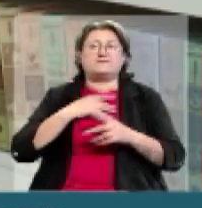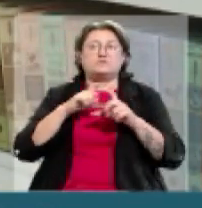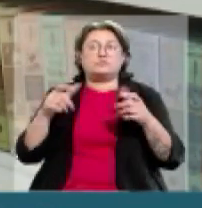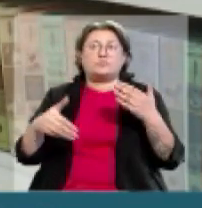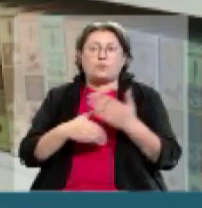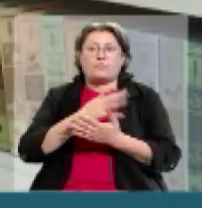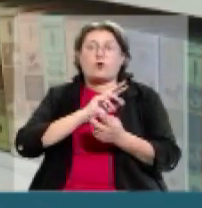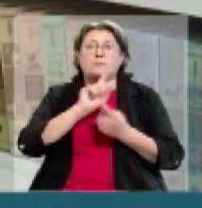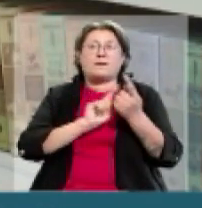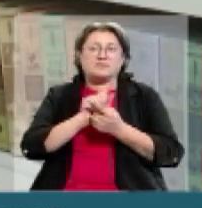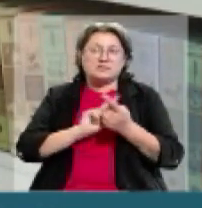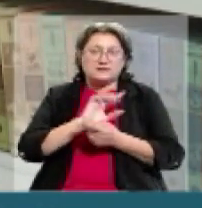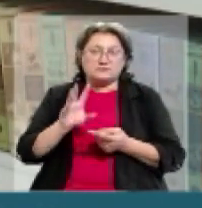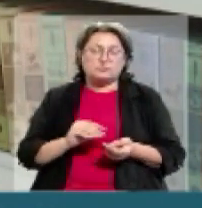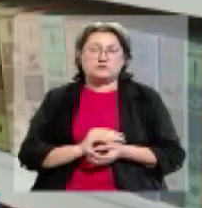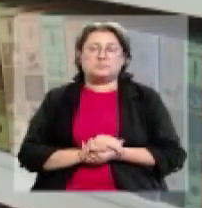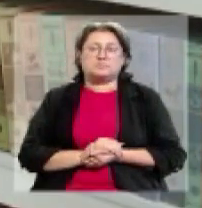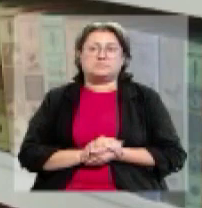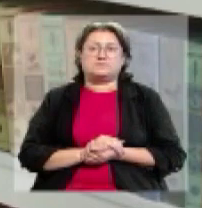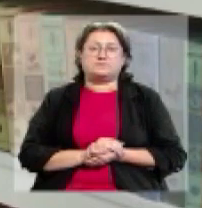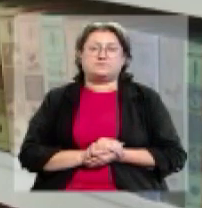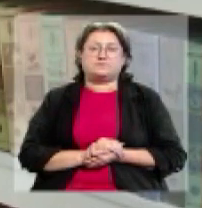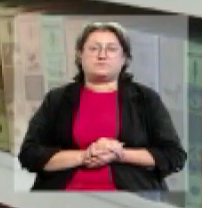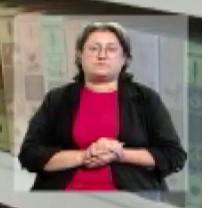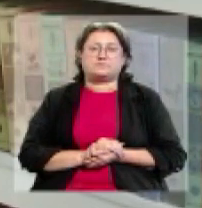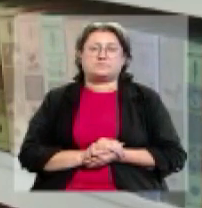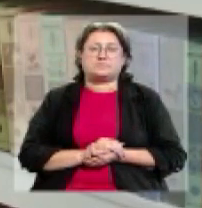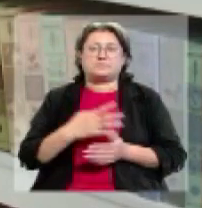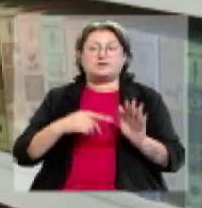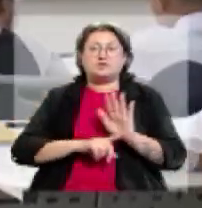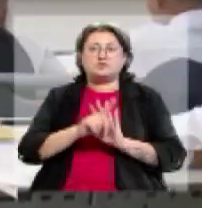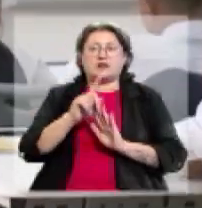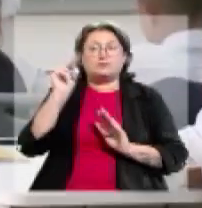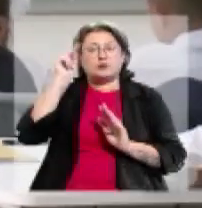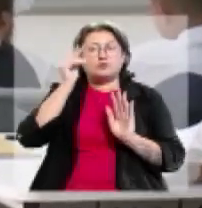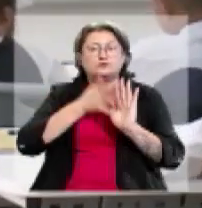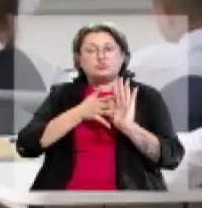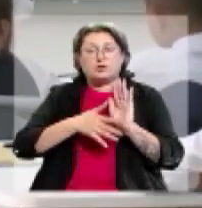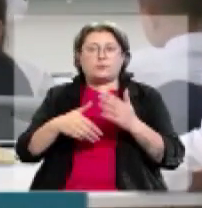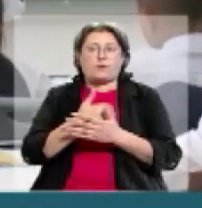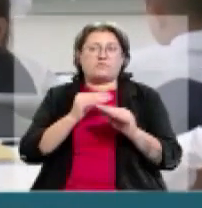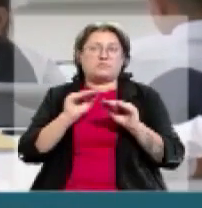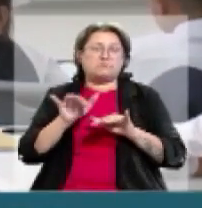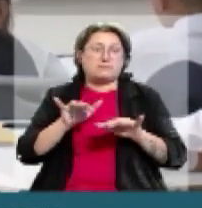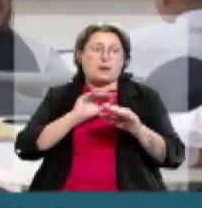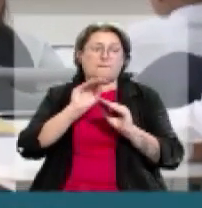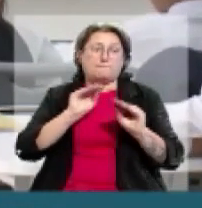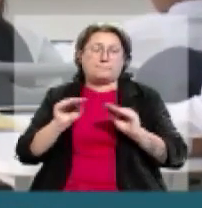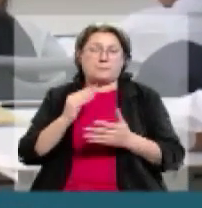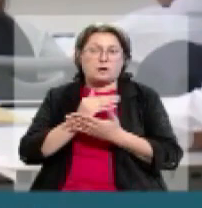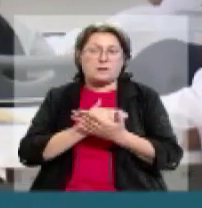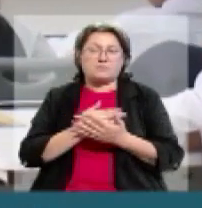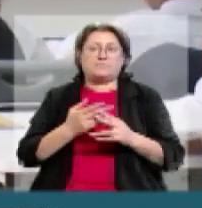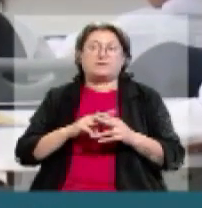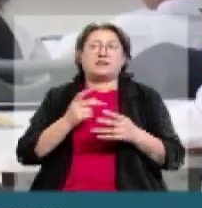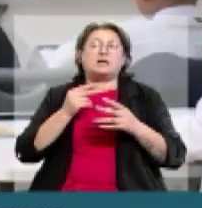әкелінді. Сонымен қатар телестудия және арт-студия ашылынды. Мен өте қуаныштымын. Бұл қадам мемлекет басшысының білім беру сапасын